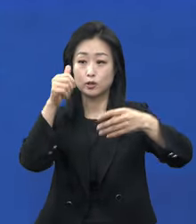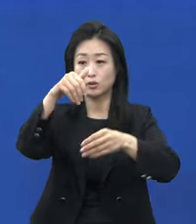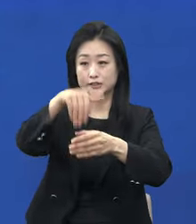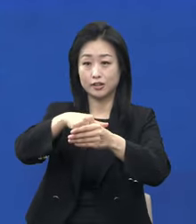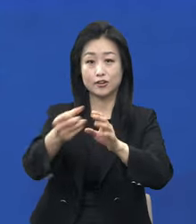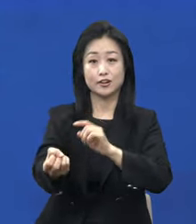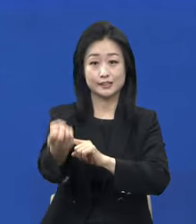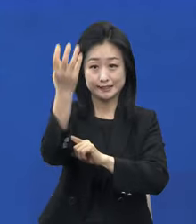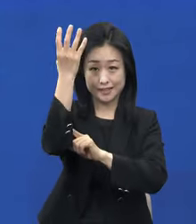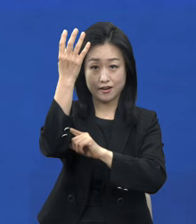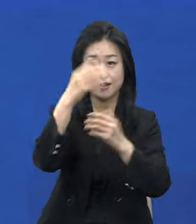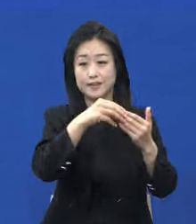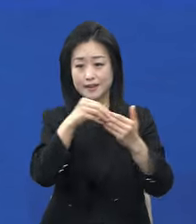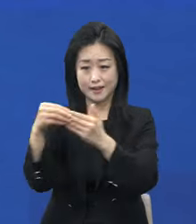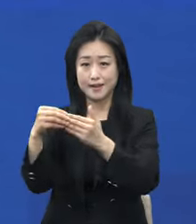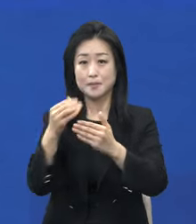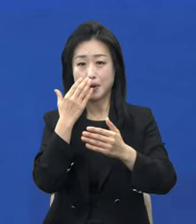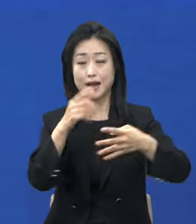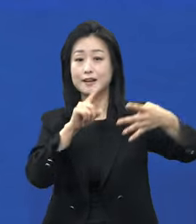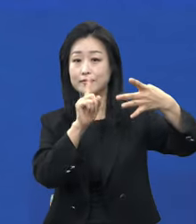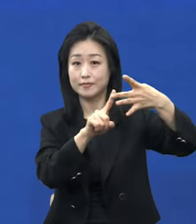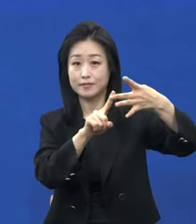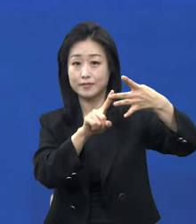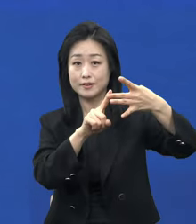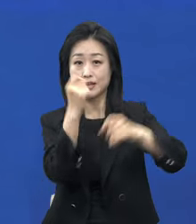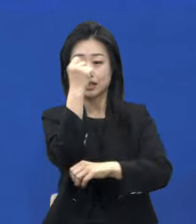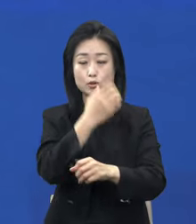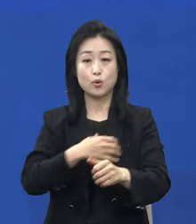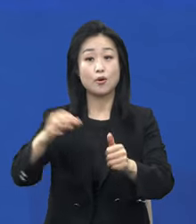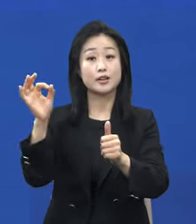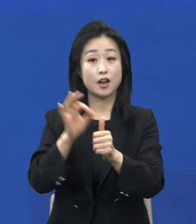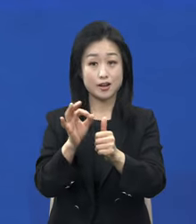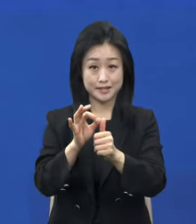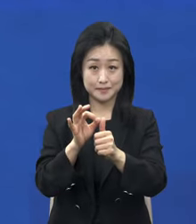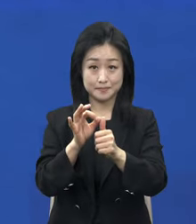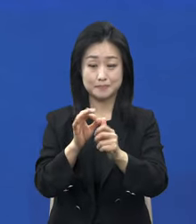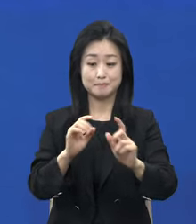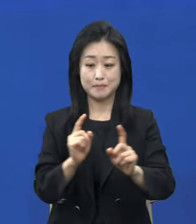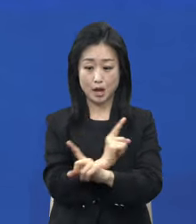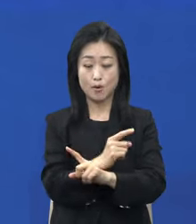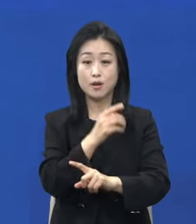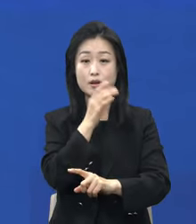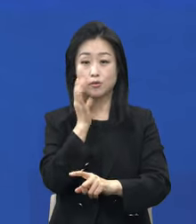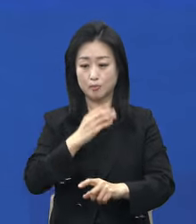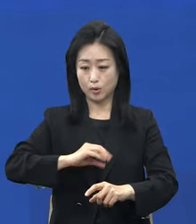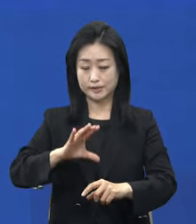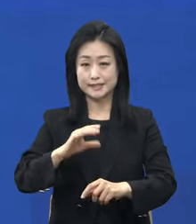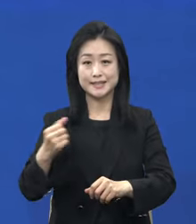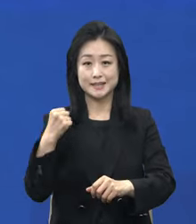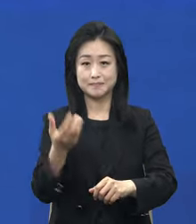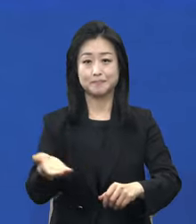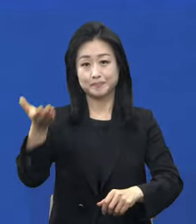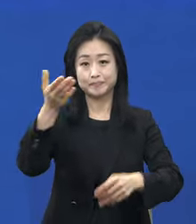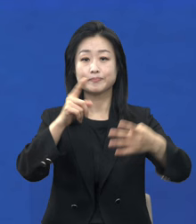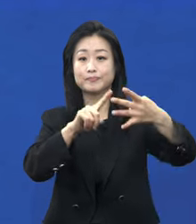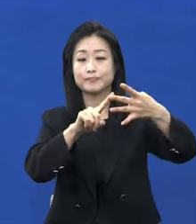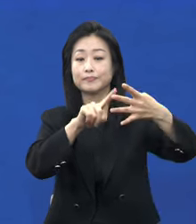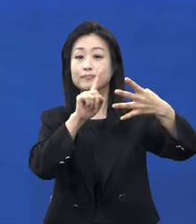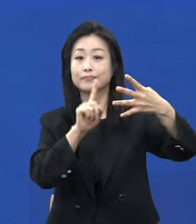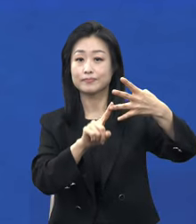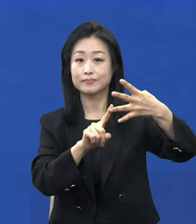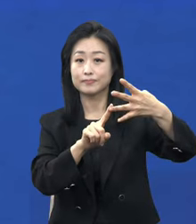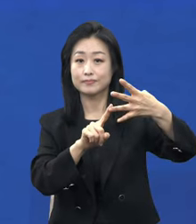승리의 견인차가 되겠습니다. 둘째, 기초연금 제도 개선으로 노인복지 향상에 힘쓰겠습니다.